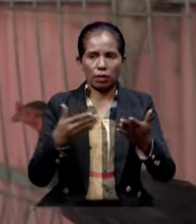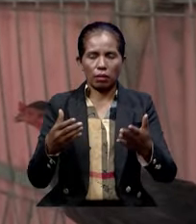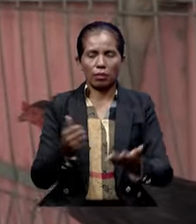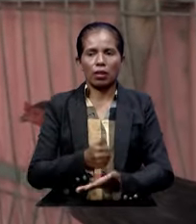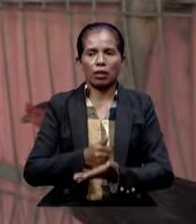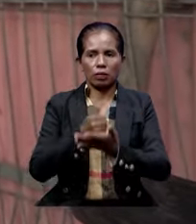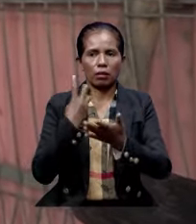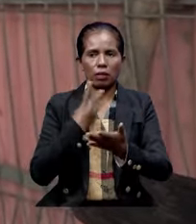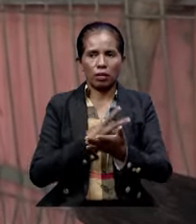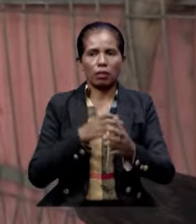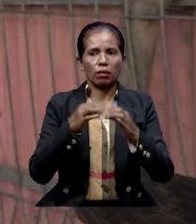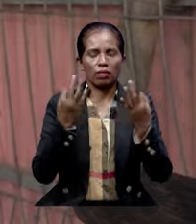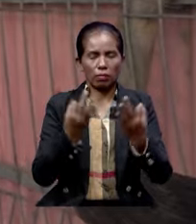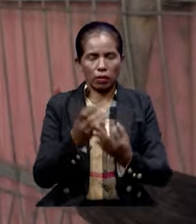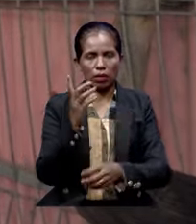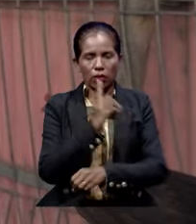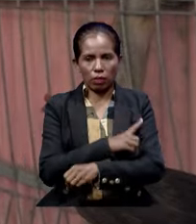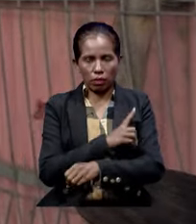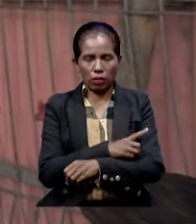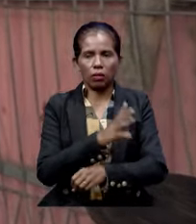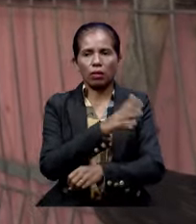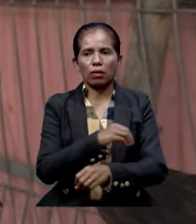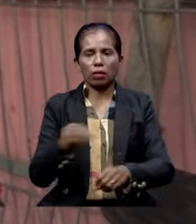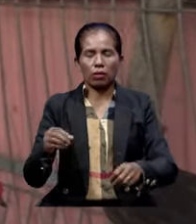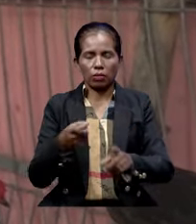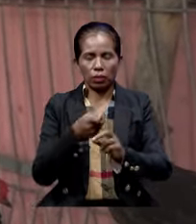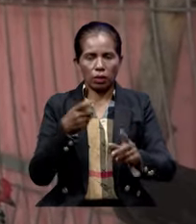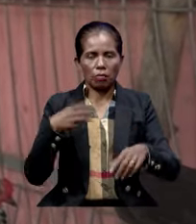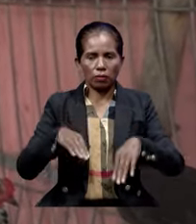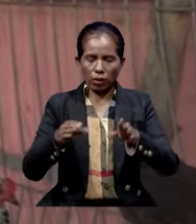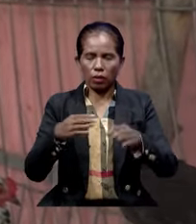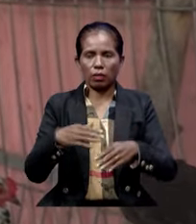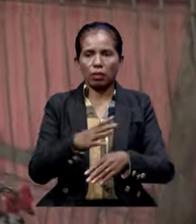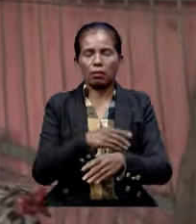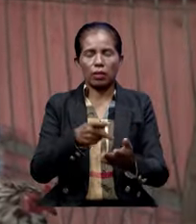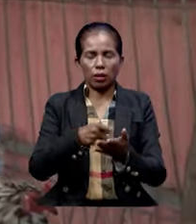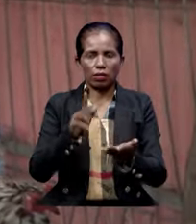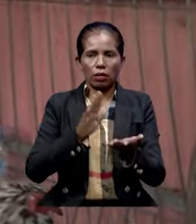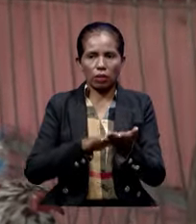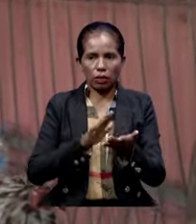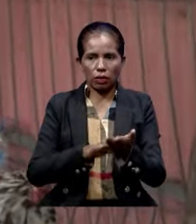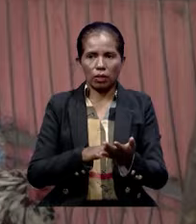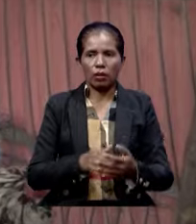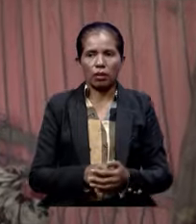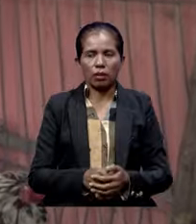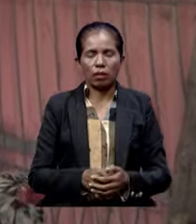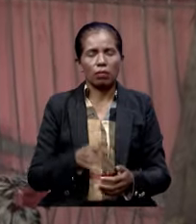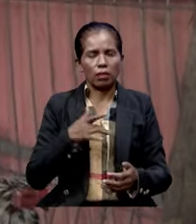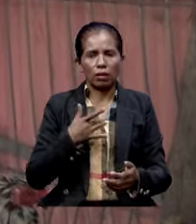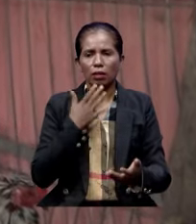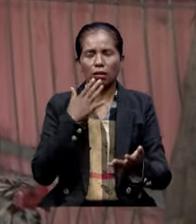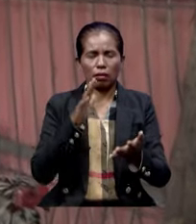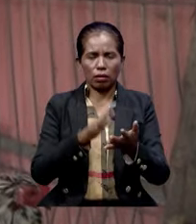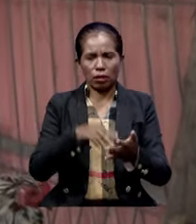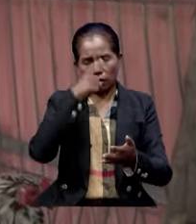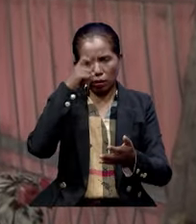sustenta amne famili lor lorong. Nomos liusi dane ambele selu sekola senti la dun dia tambah